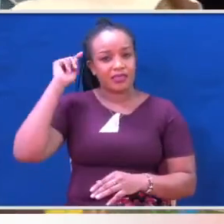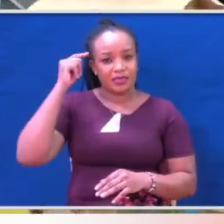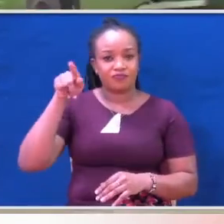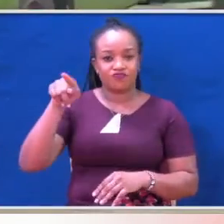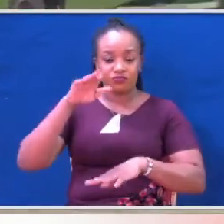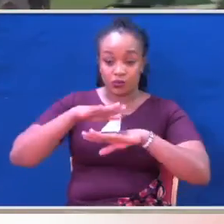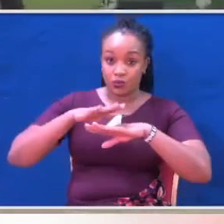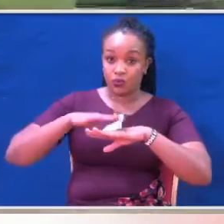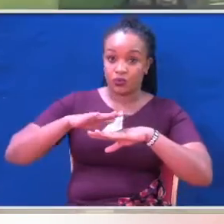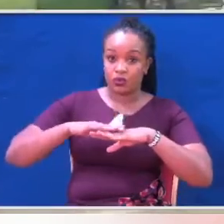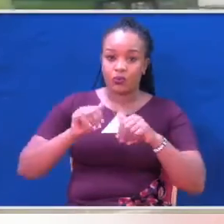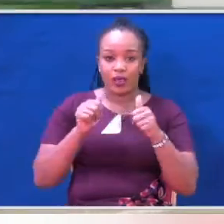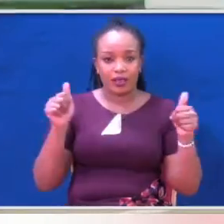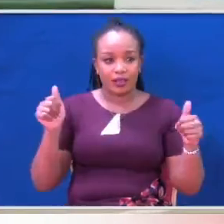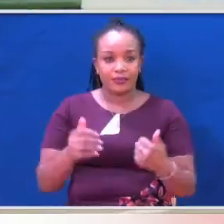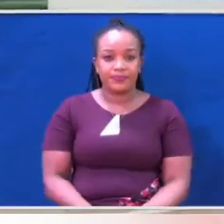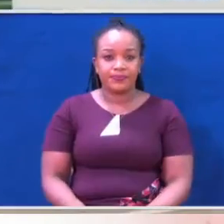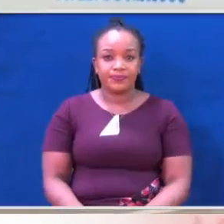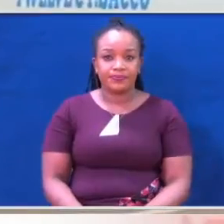sawa kabisa.